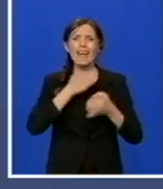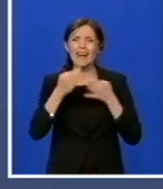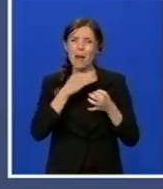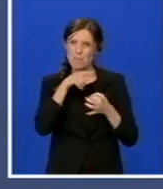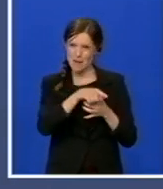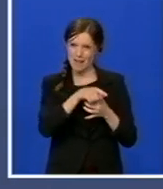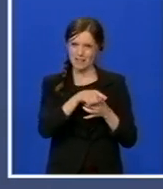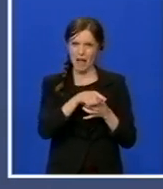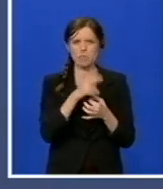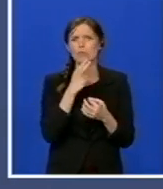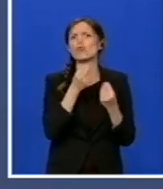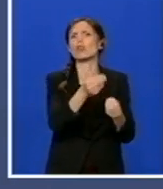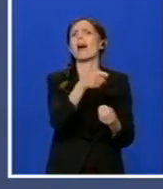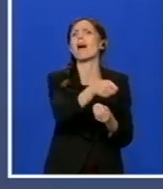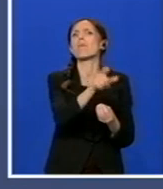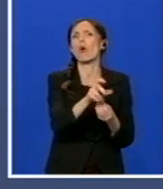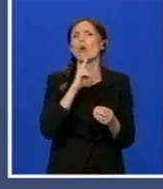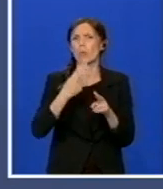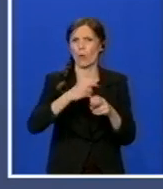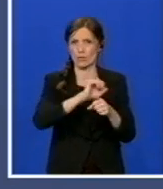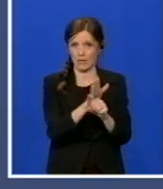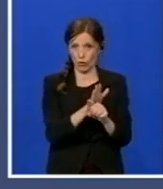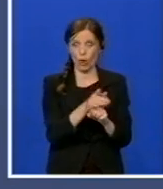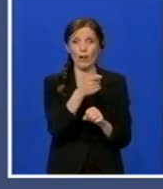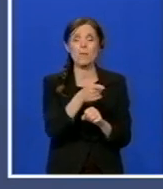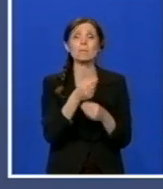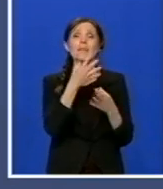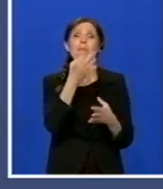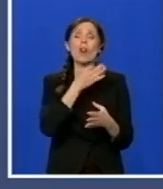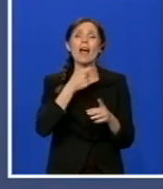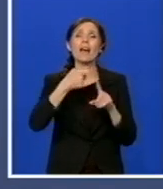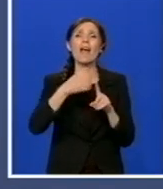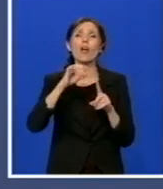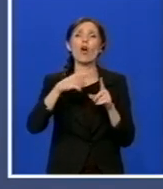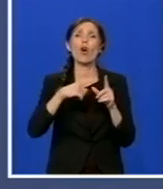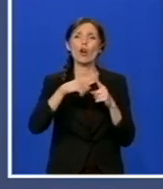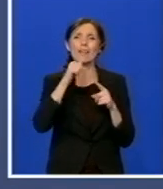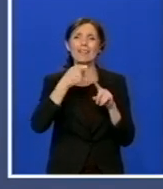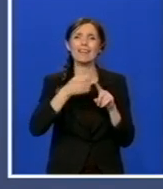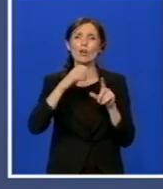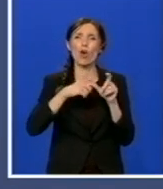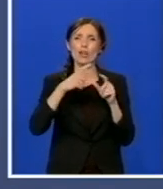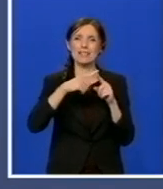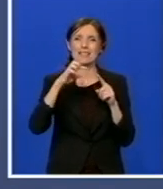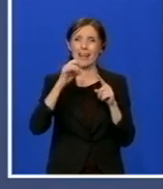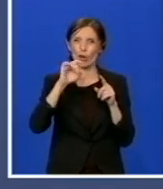COVID-19 pozitivnih pacijenata zahteva i primenu kortikosteroidne terapije u određenim slučajevima, što dovodi do